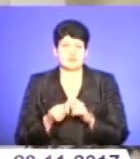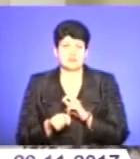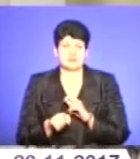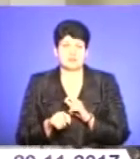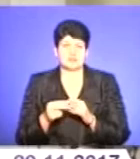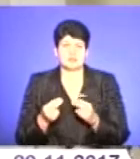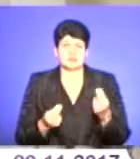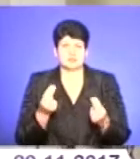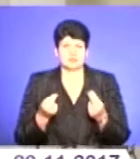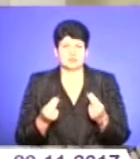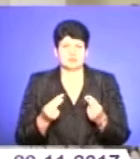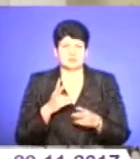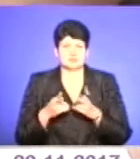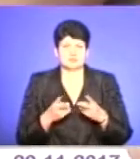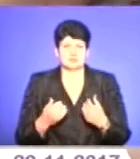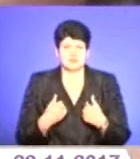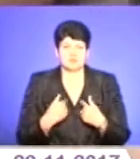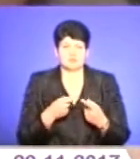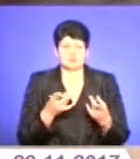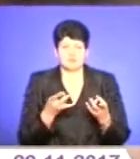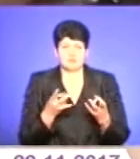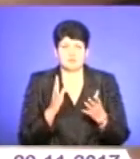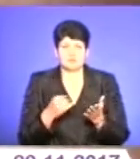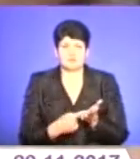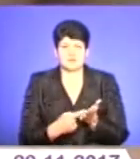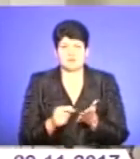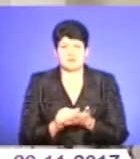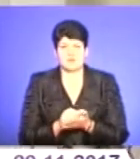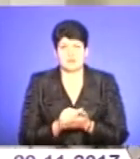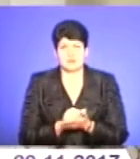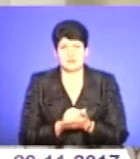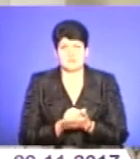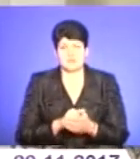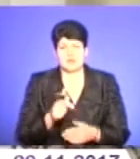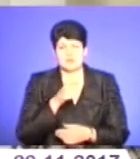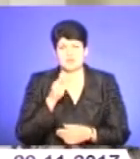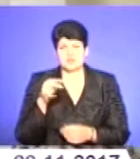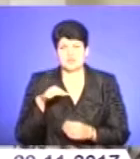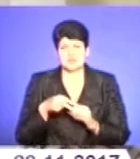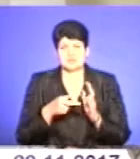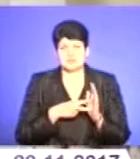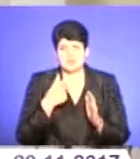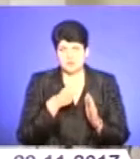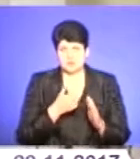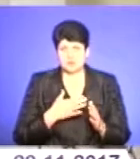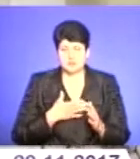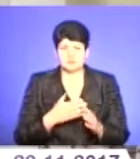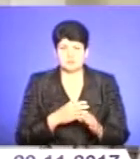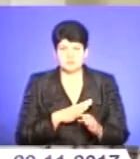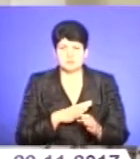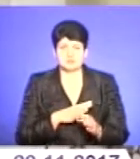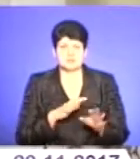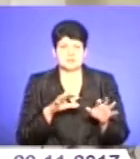іграшок, поскаржитися до нас, йому потрібно буде підтверджувати документ. Протягом 2017 року нами було